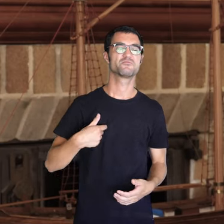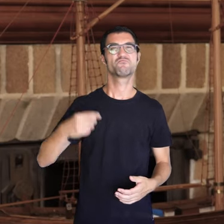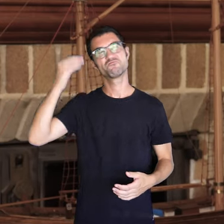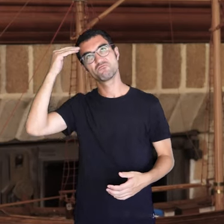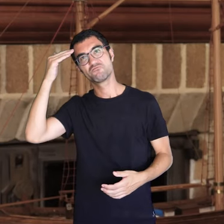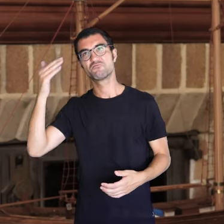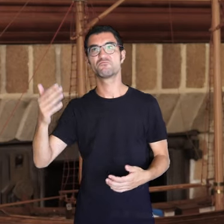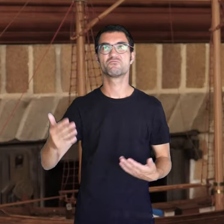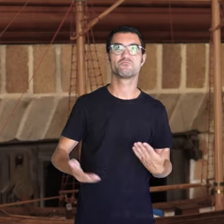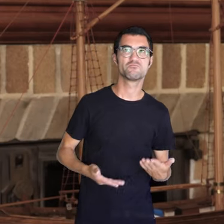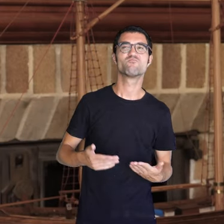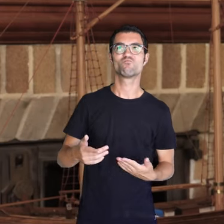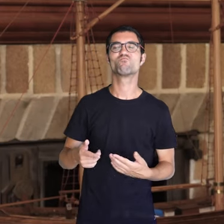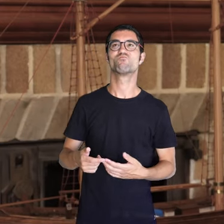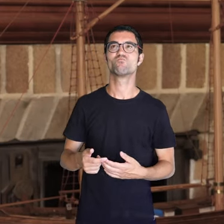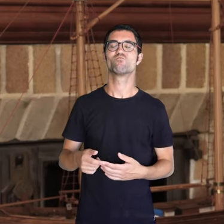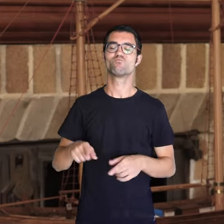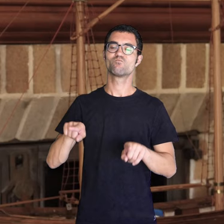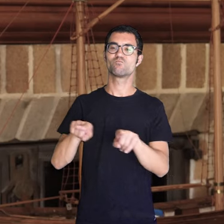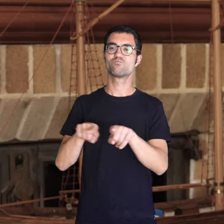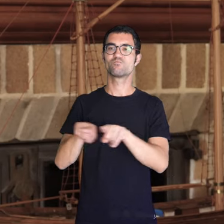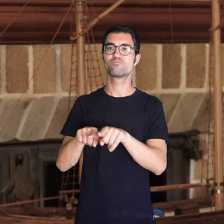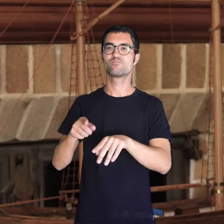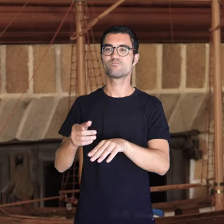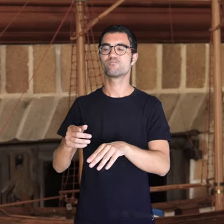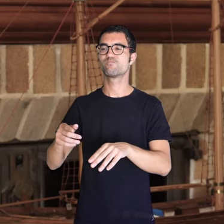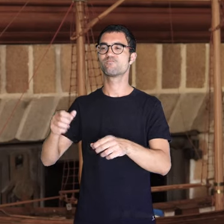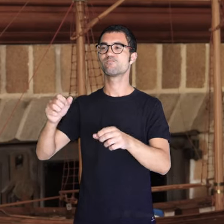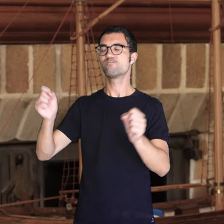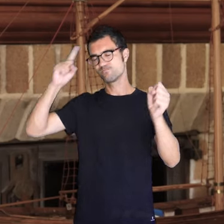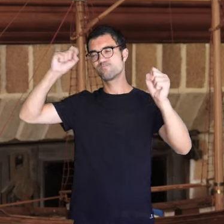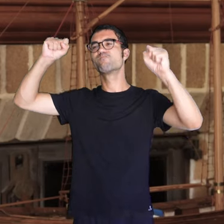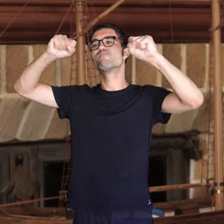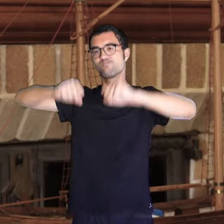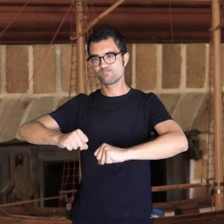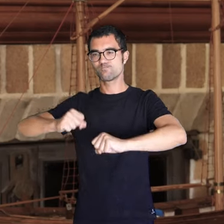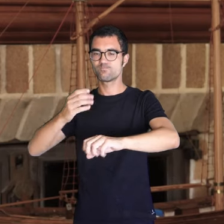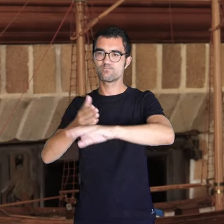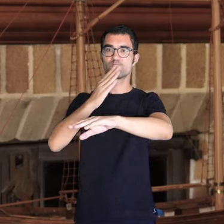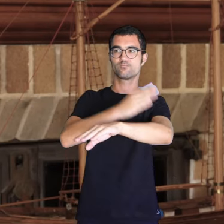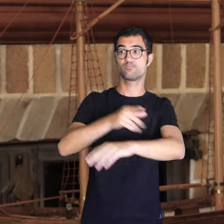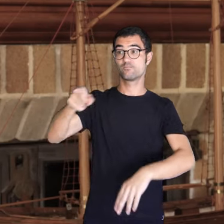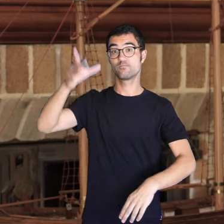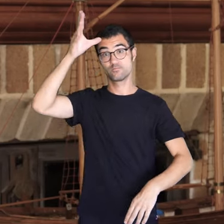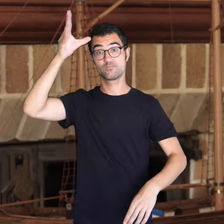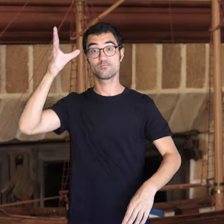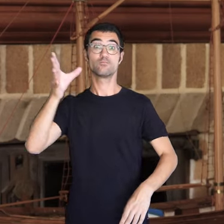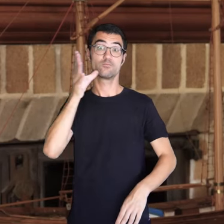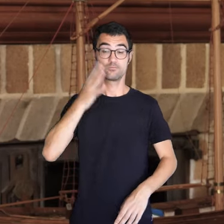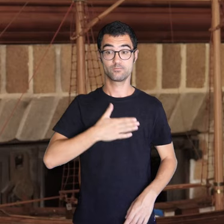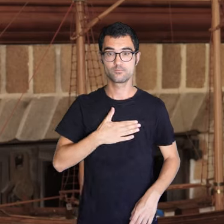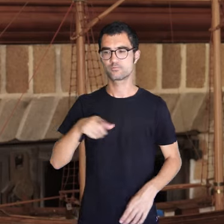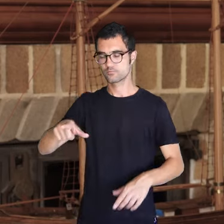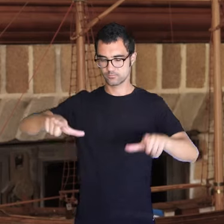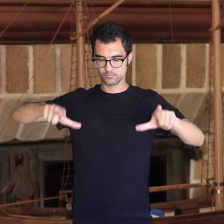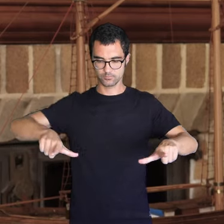ja havia dit, se pot dir, havia decidit tantes, i mon pare i ma mare tenien